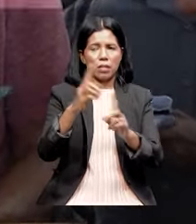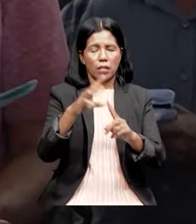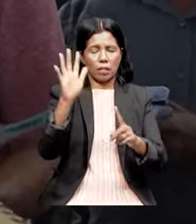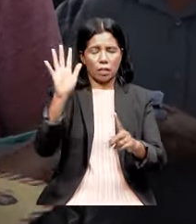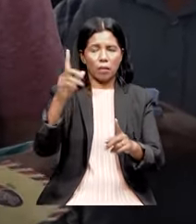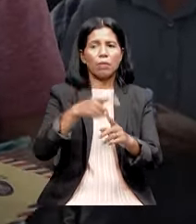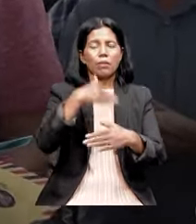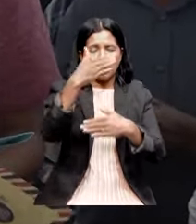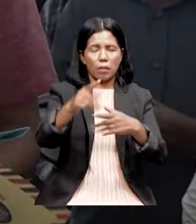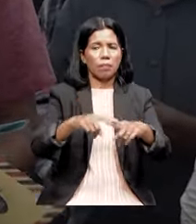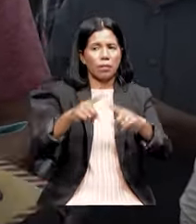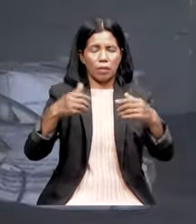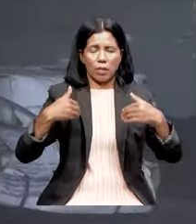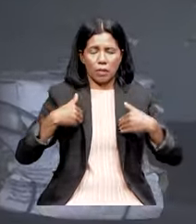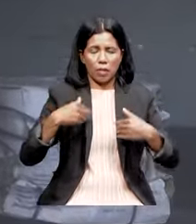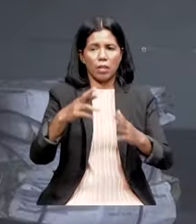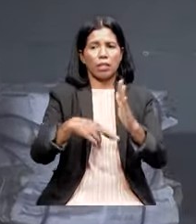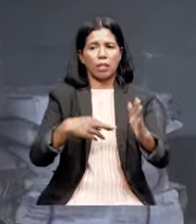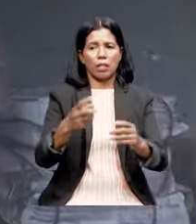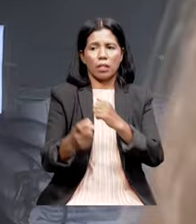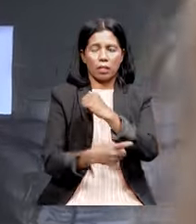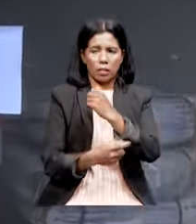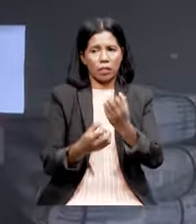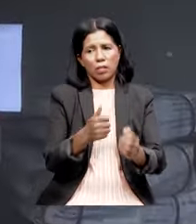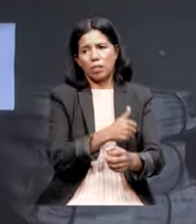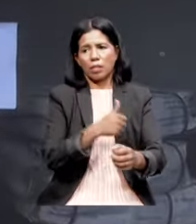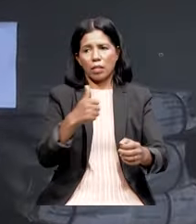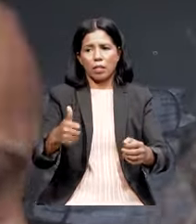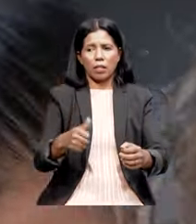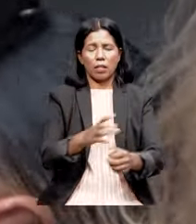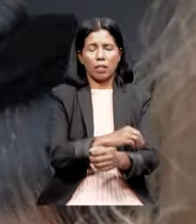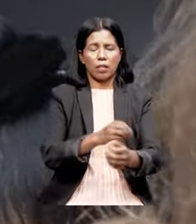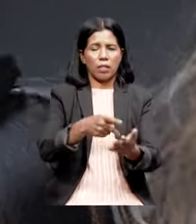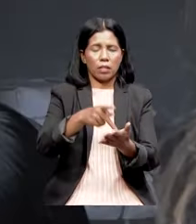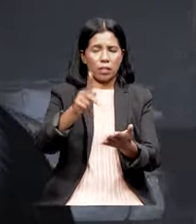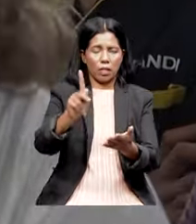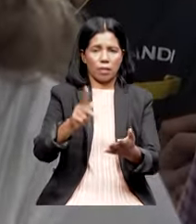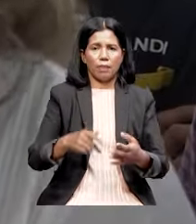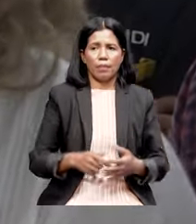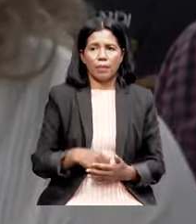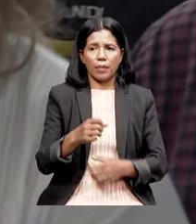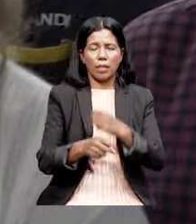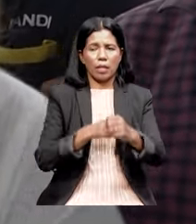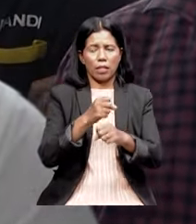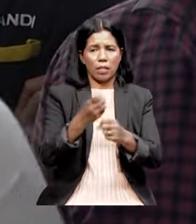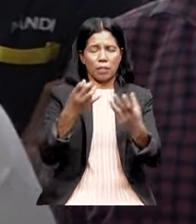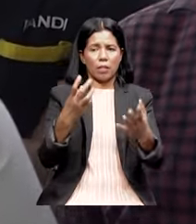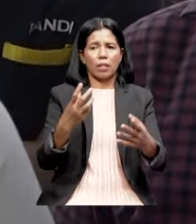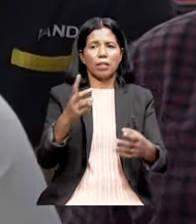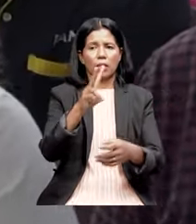fulang oin, mai be ia mos possibilidade ba sanção principal seluk, multa koima nebe iha. Tinan barak ni larang i